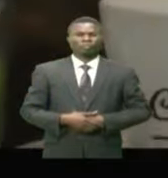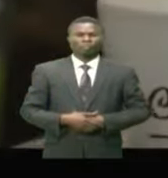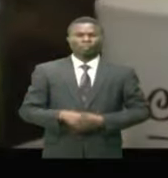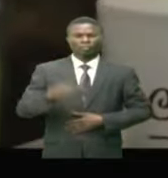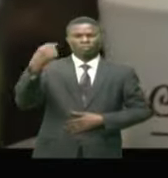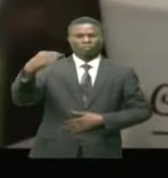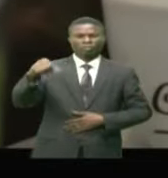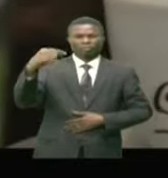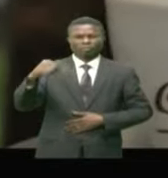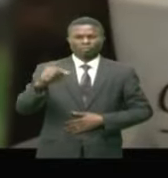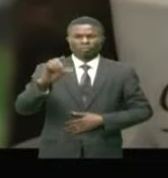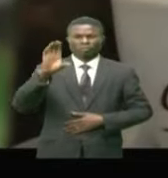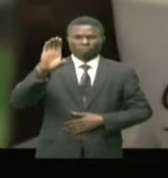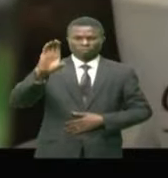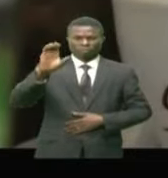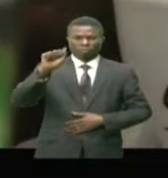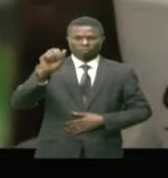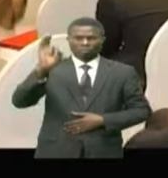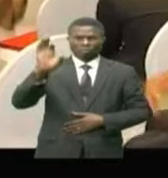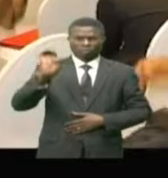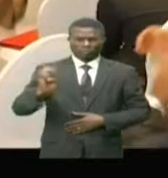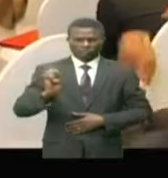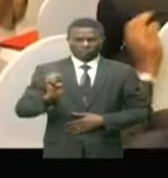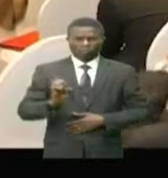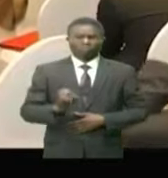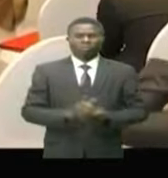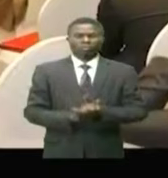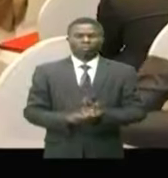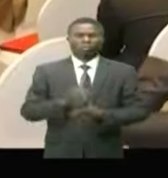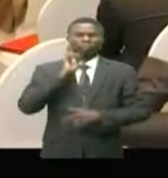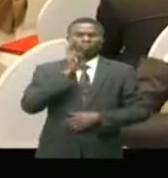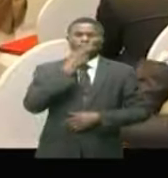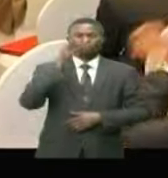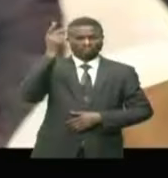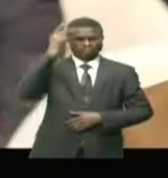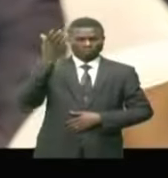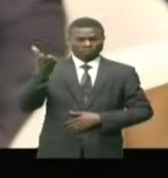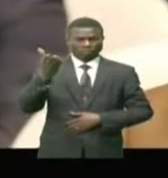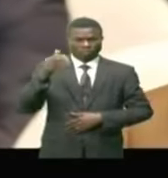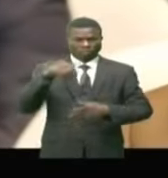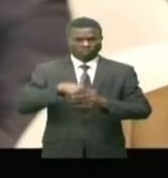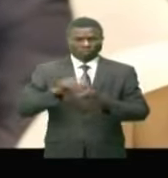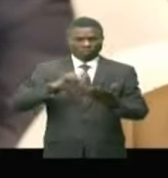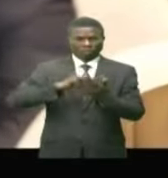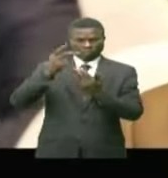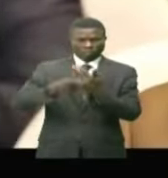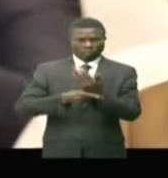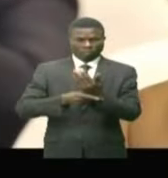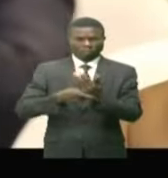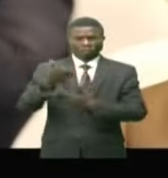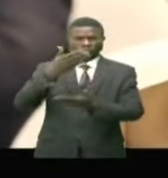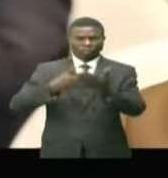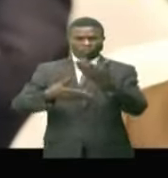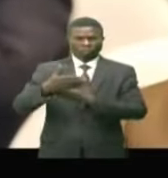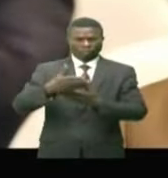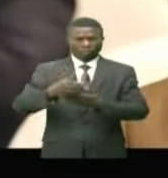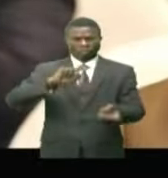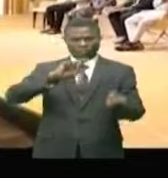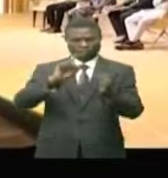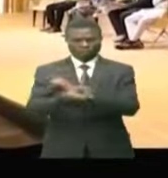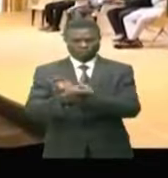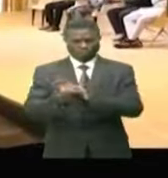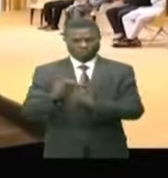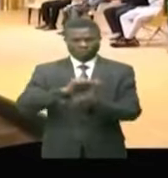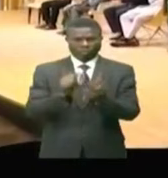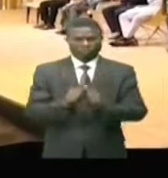DRC Agribusiness Forum tenu au Pullman Hotel à Kinshasa. Dans cette plateforme d'échange pour la transformation du